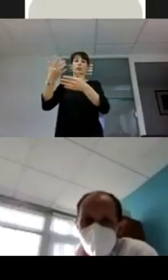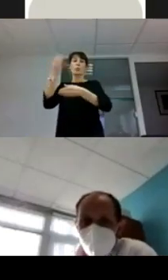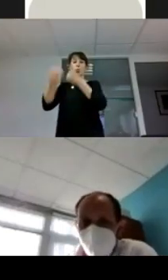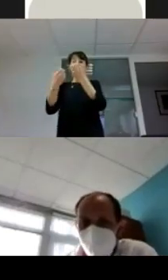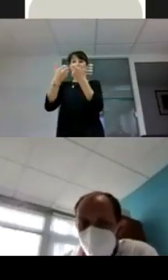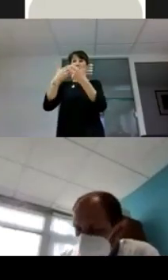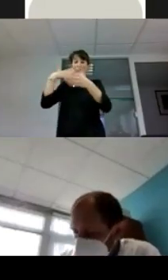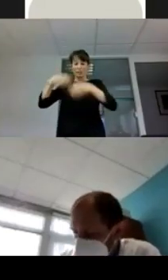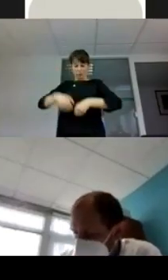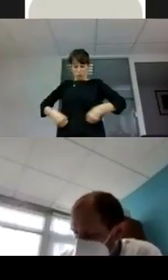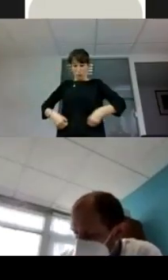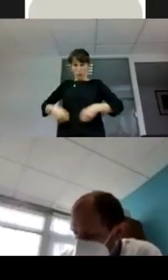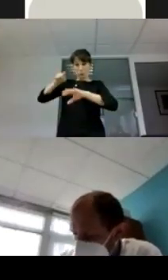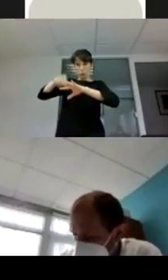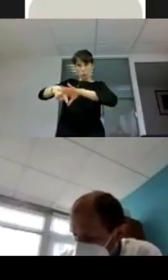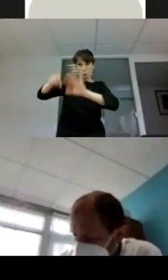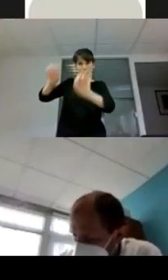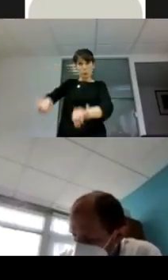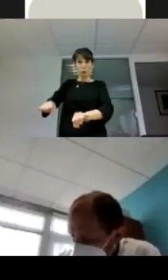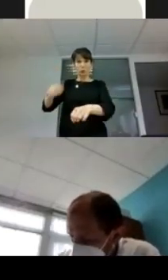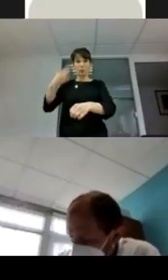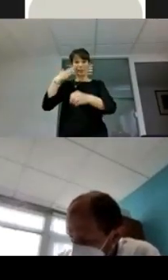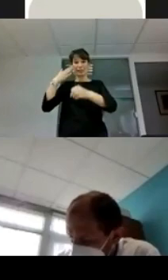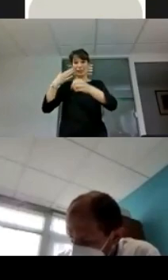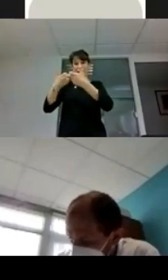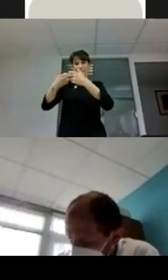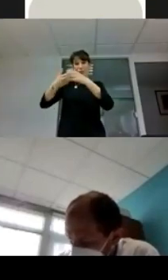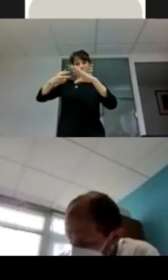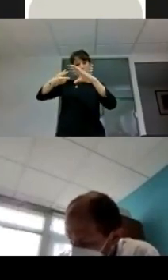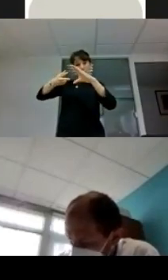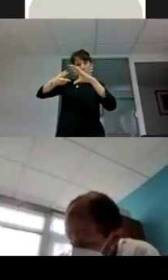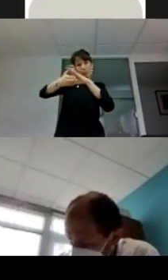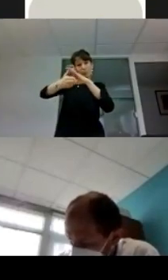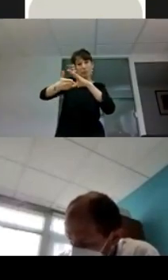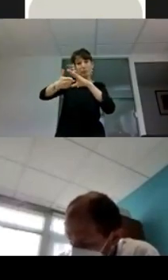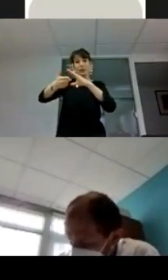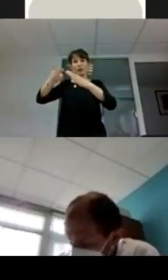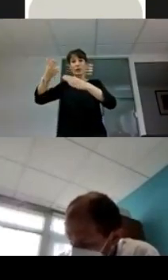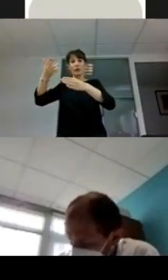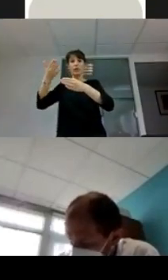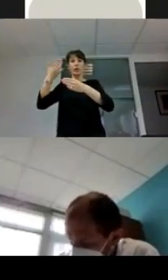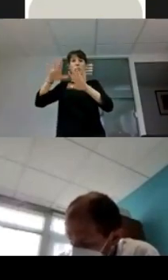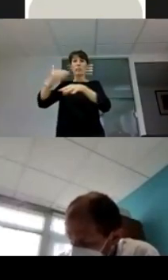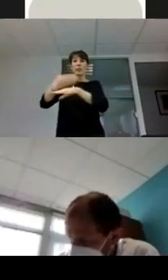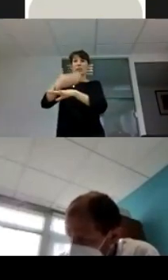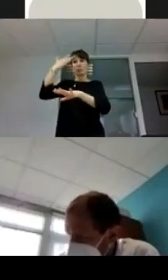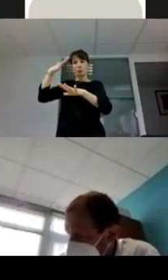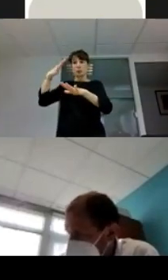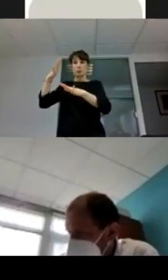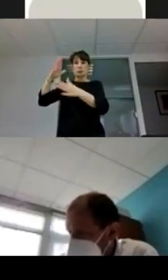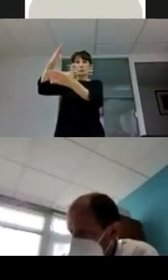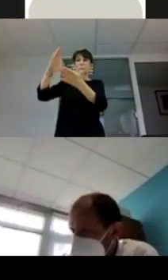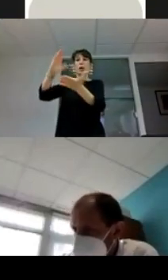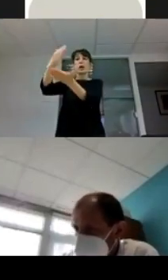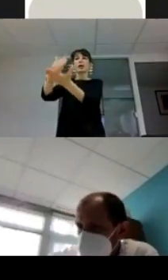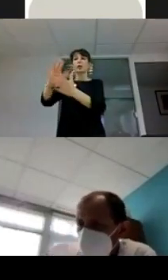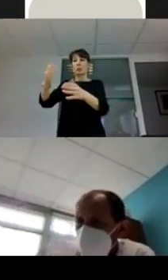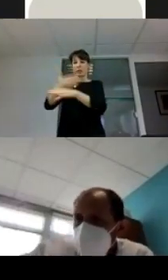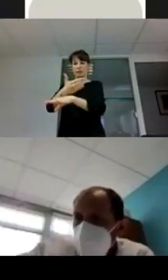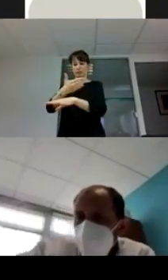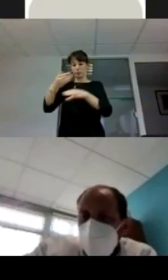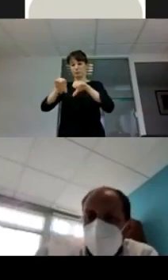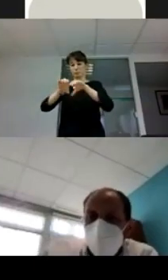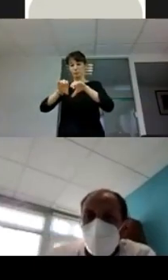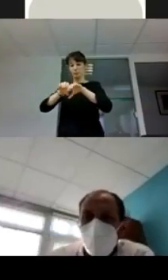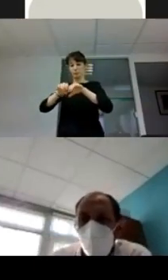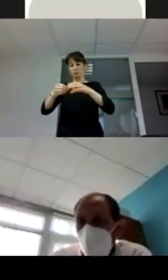antiagrégants. La perforation peut être également immédiate lors d'une ablation d'un gros polype ou d'une lésion plane,